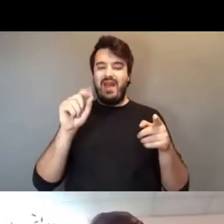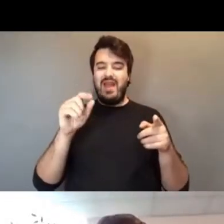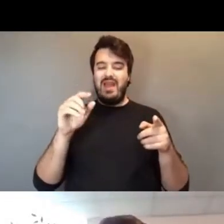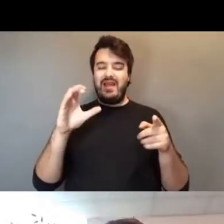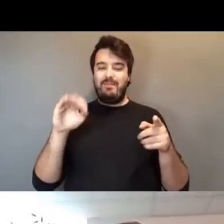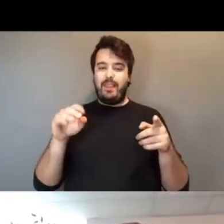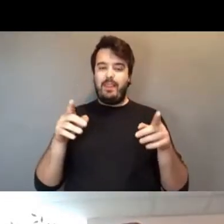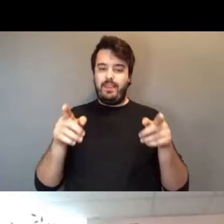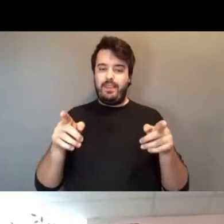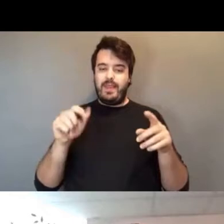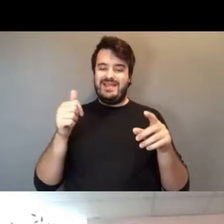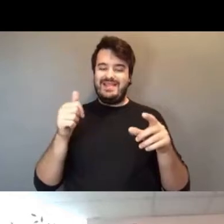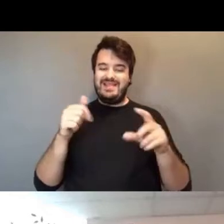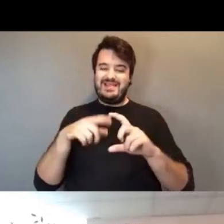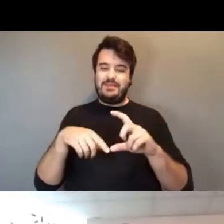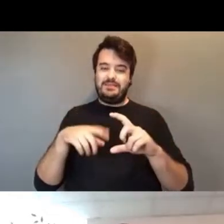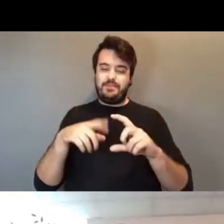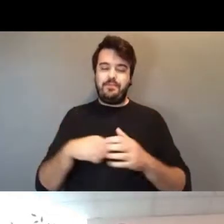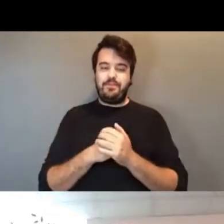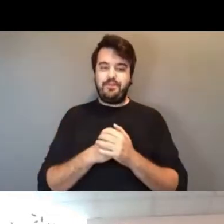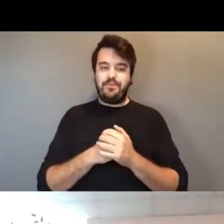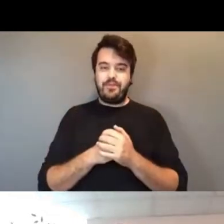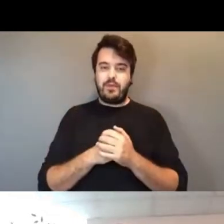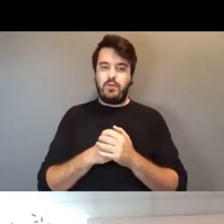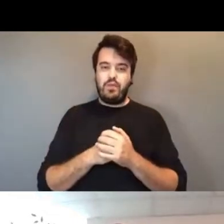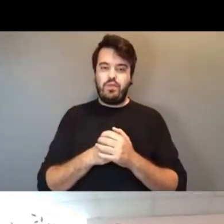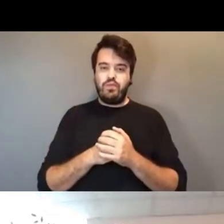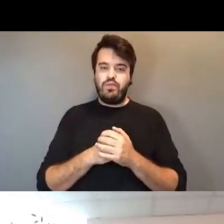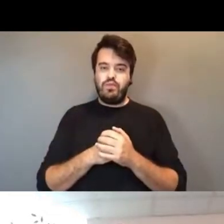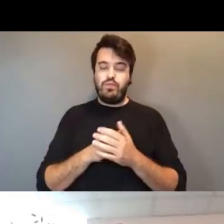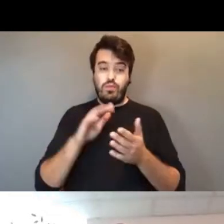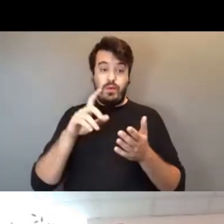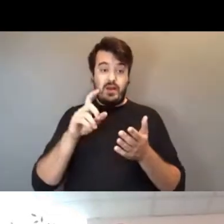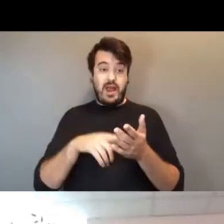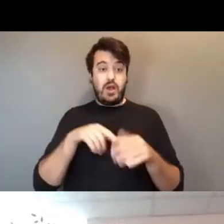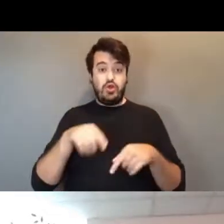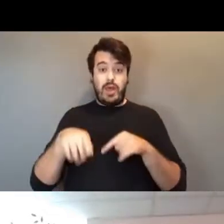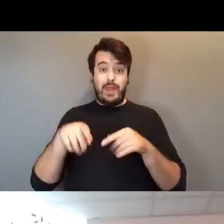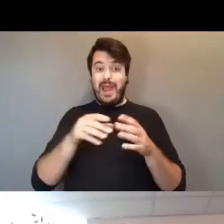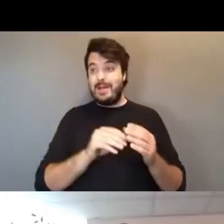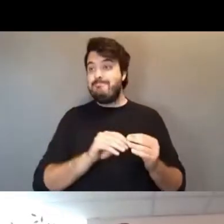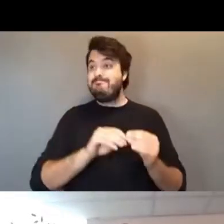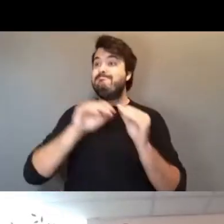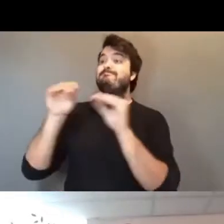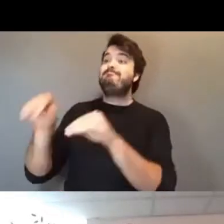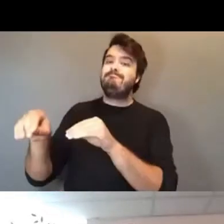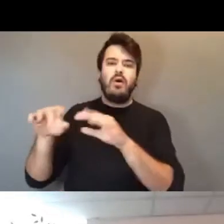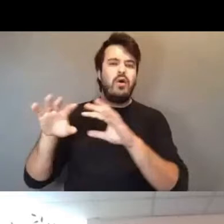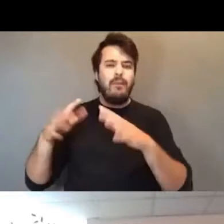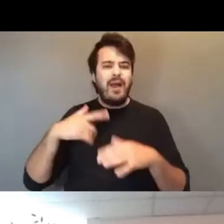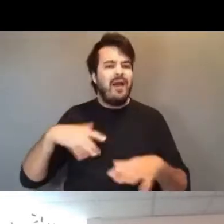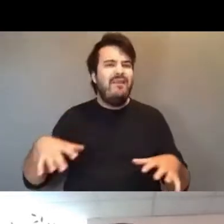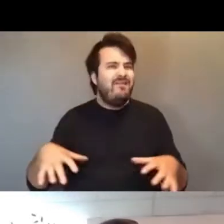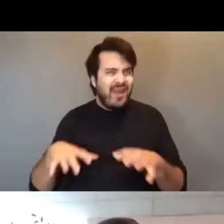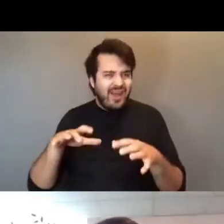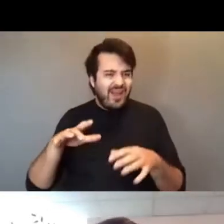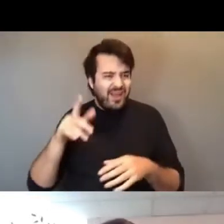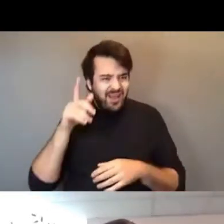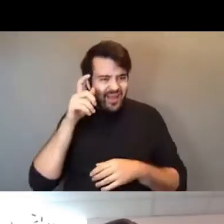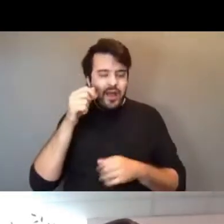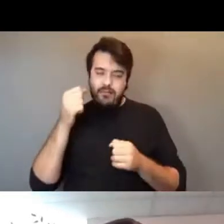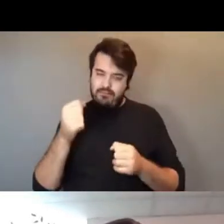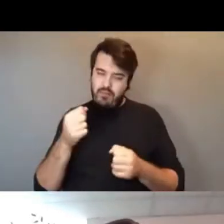largeur. Puis, lorsqu'on l'intègre au jardin, comment on fait? Eh bien, on peut faire un